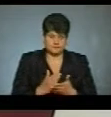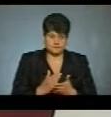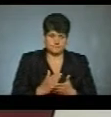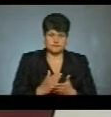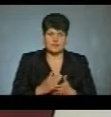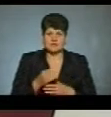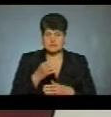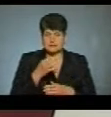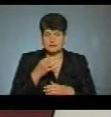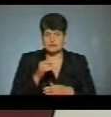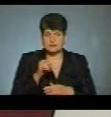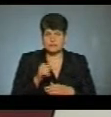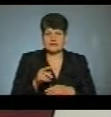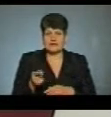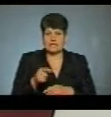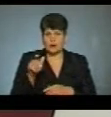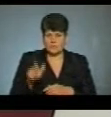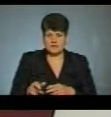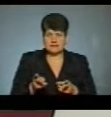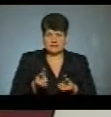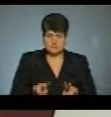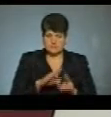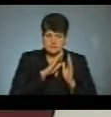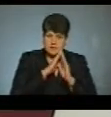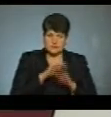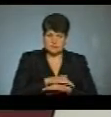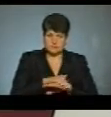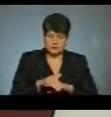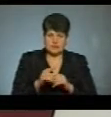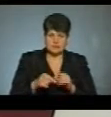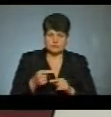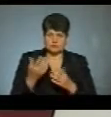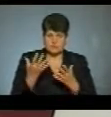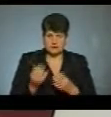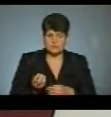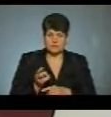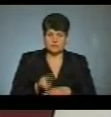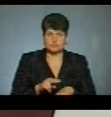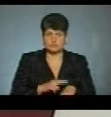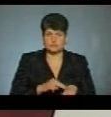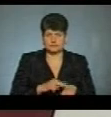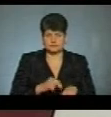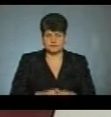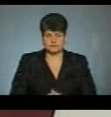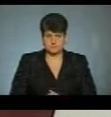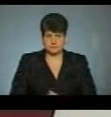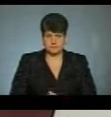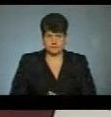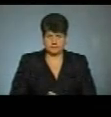Іван Рябчак. За його словами, тернополянин залишився ночувати на вулиці, наступного дня звернувся за допомогою до